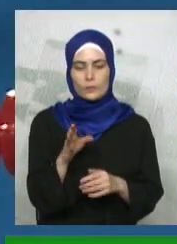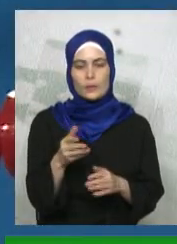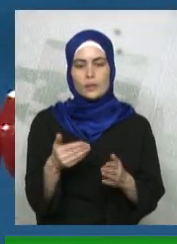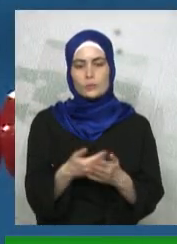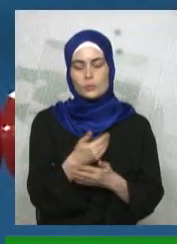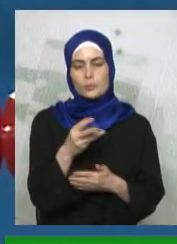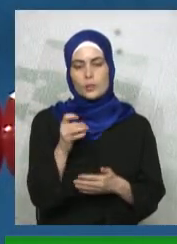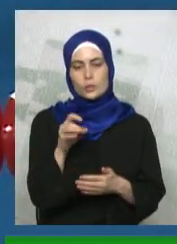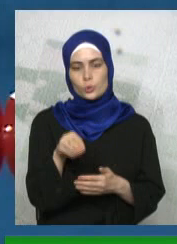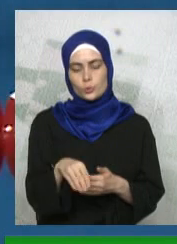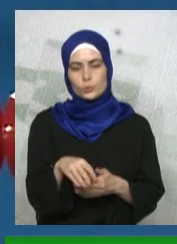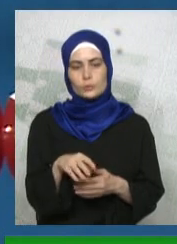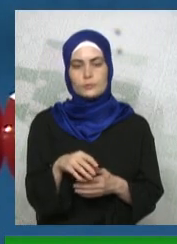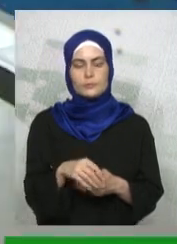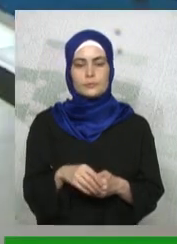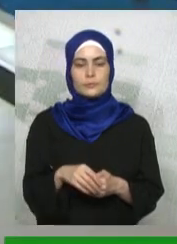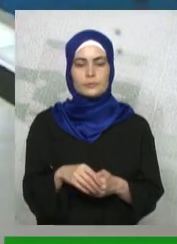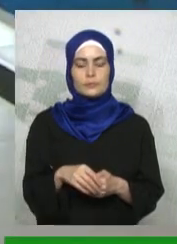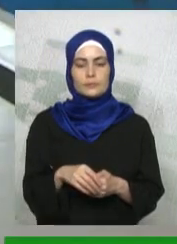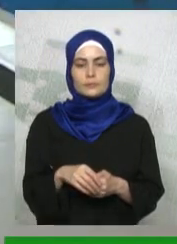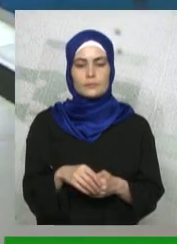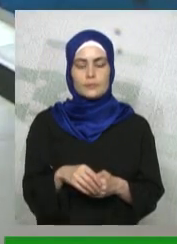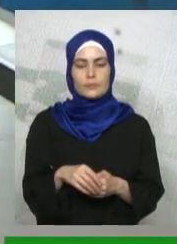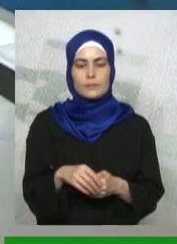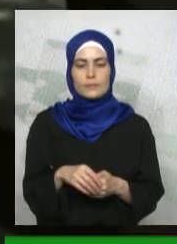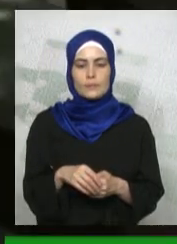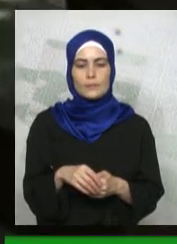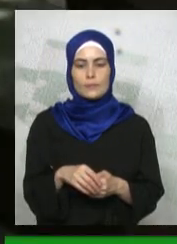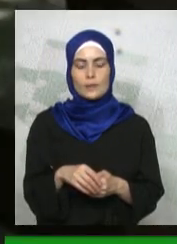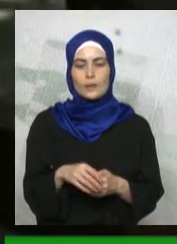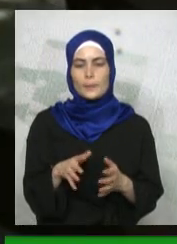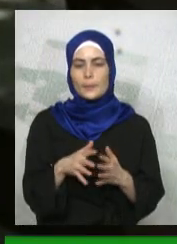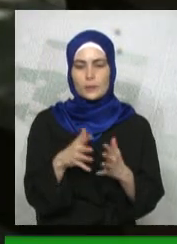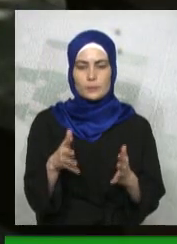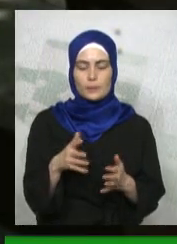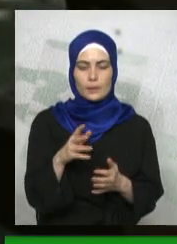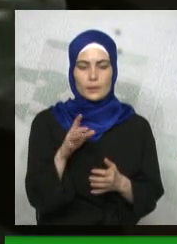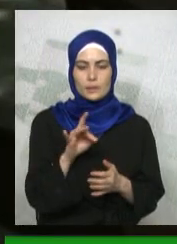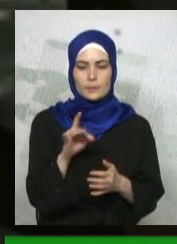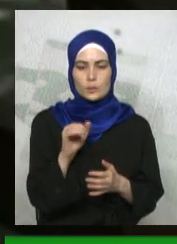маршрутов, стимулирование развития инклюзивного туризма. Максимальный размер субсидий – 5,5 миллиона рублей.